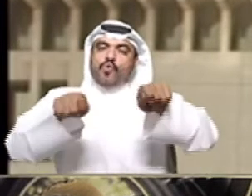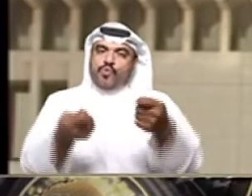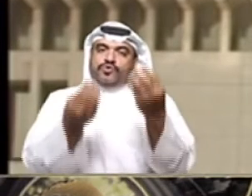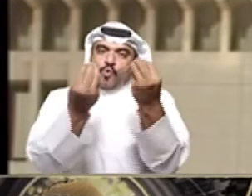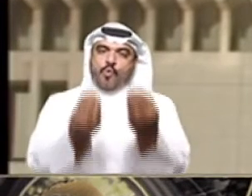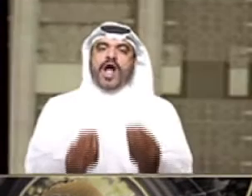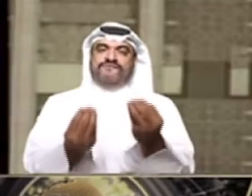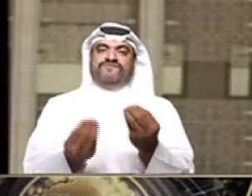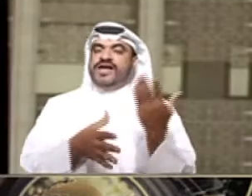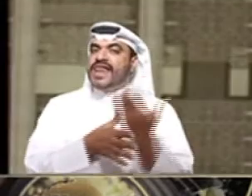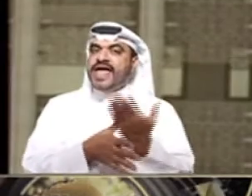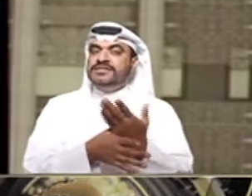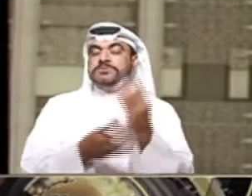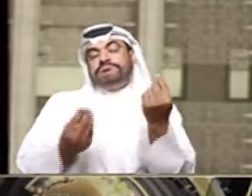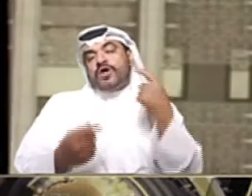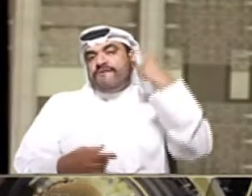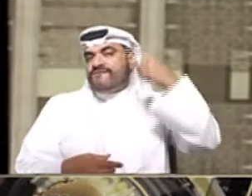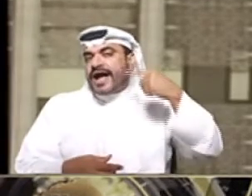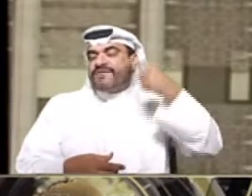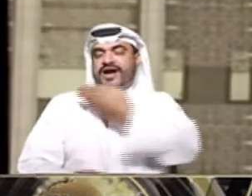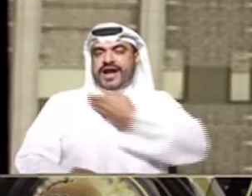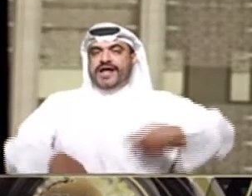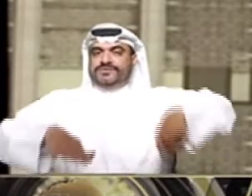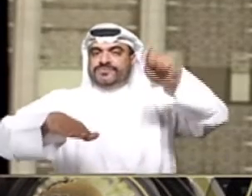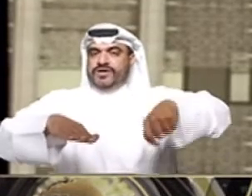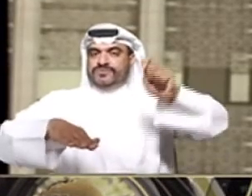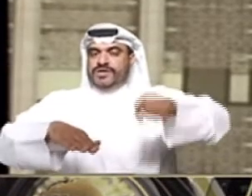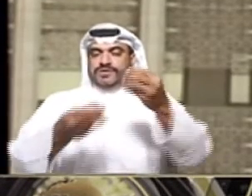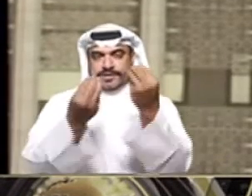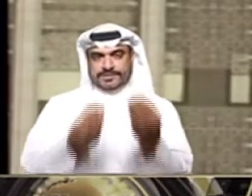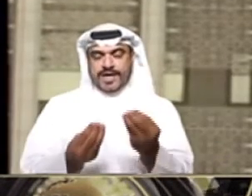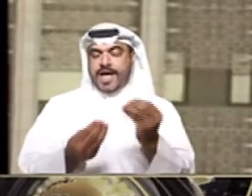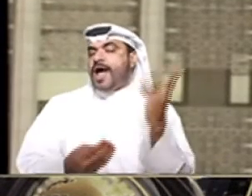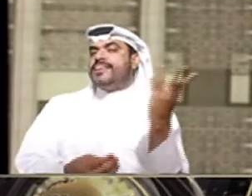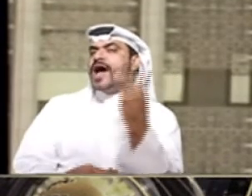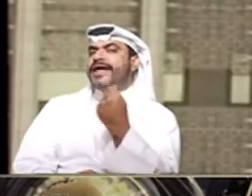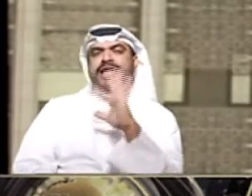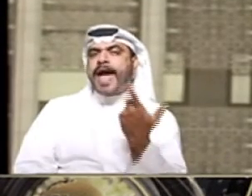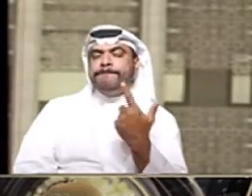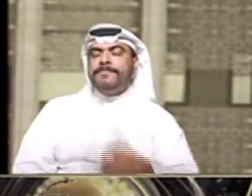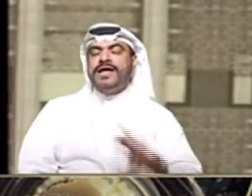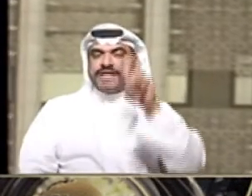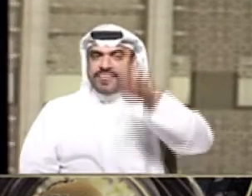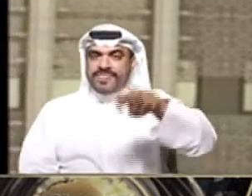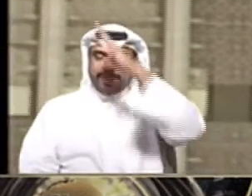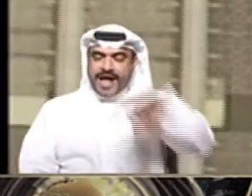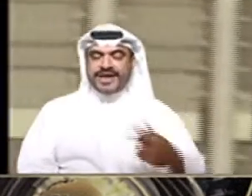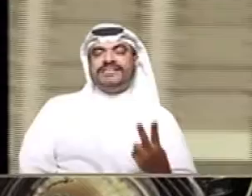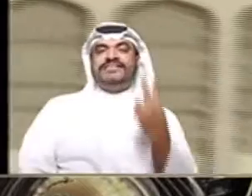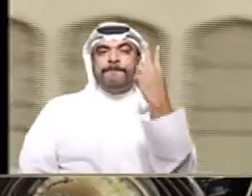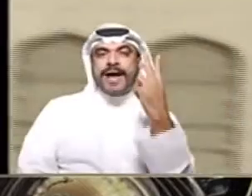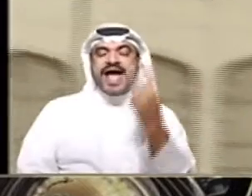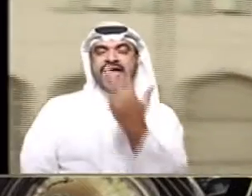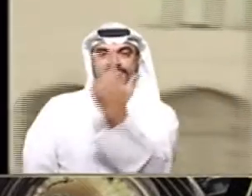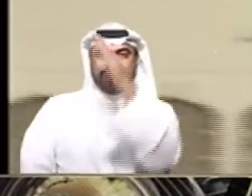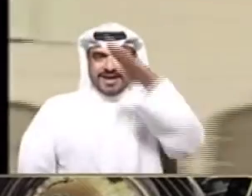حكم محكمة الاستئناف وإخلاء سبيل المحكومين فيها. وقضت الاستئناف في 27 من نوفمبر